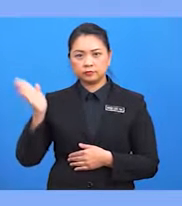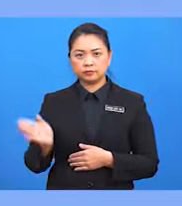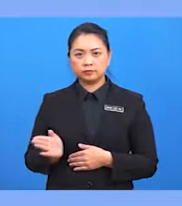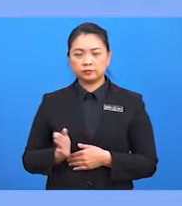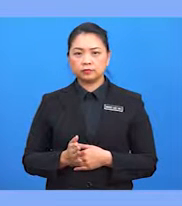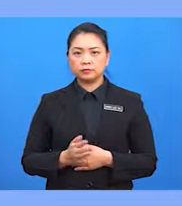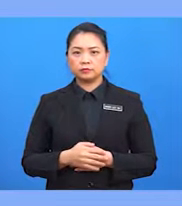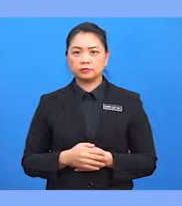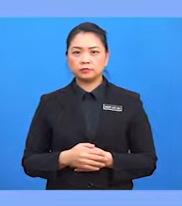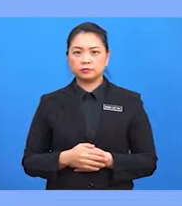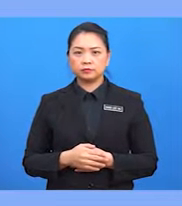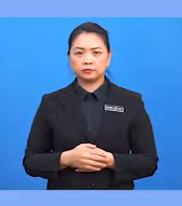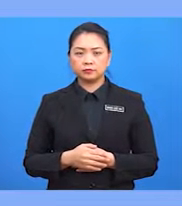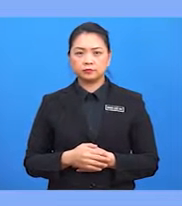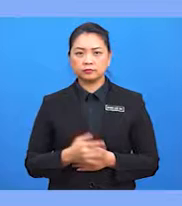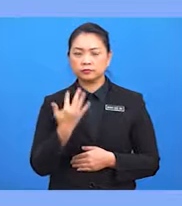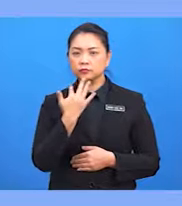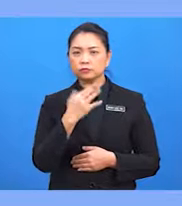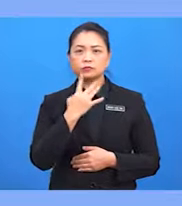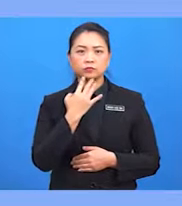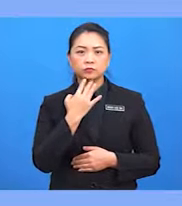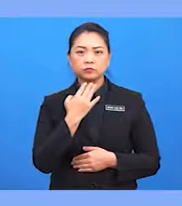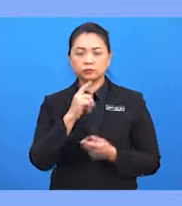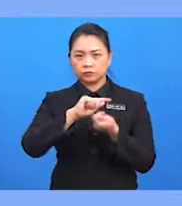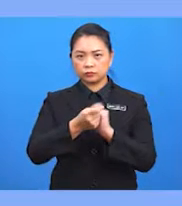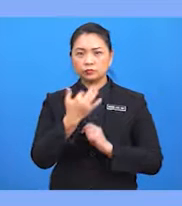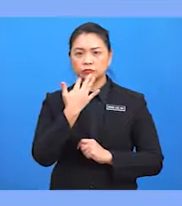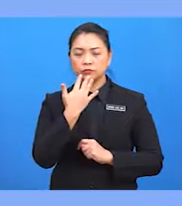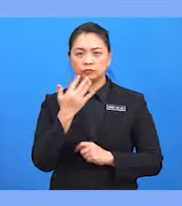warna latar kepada warna turquoise.